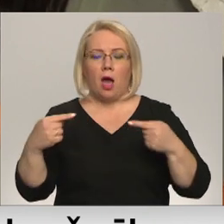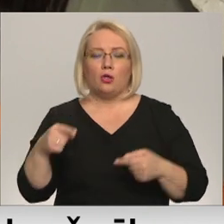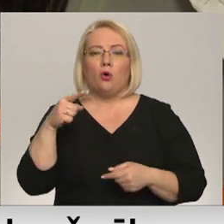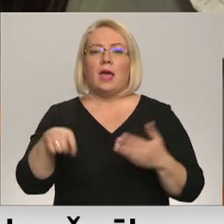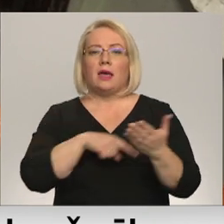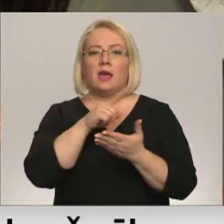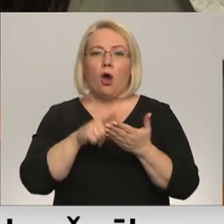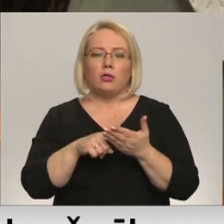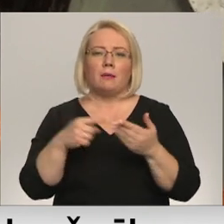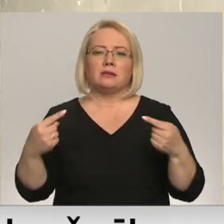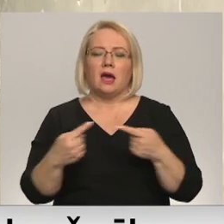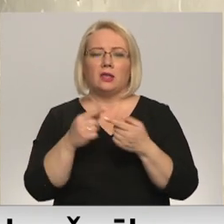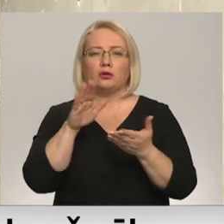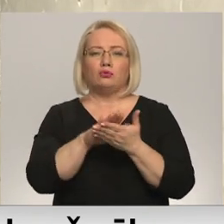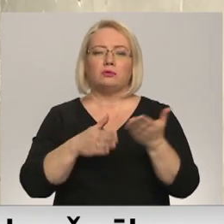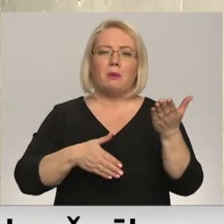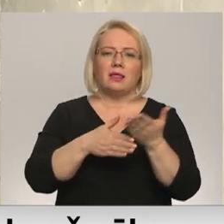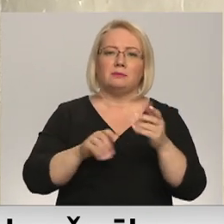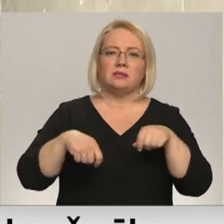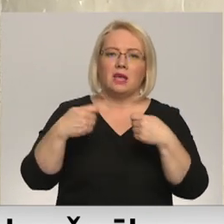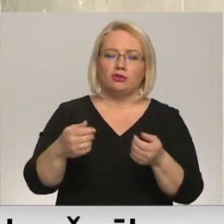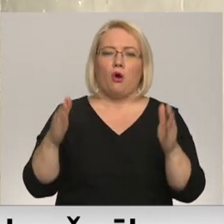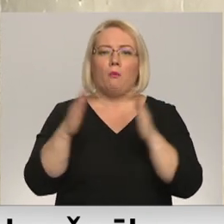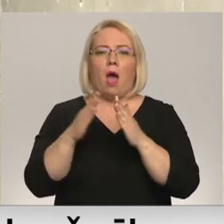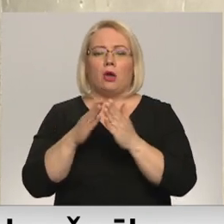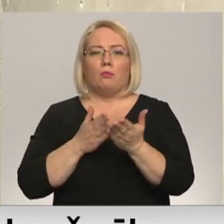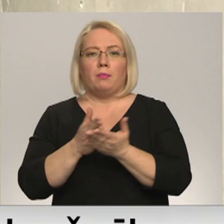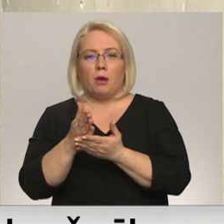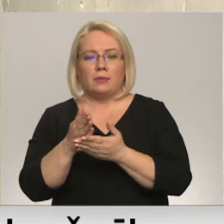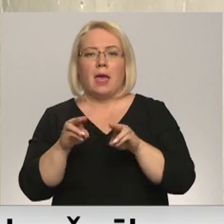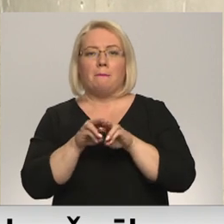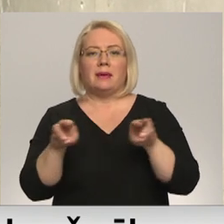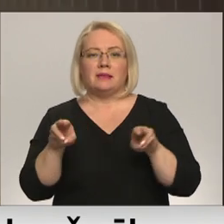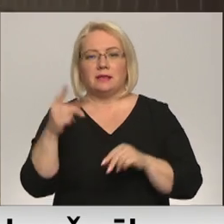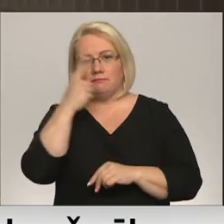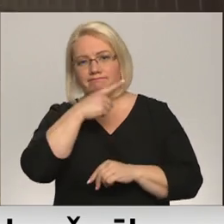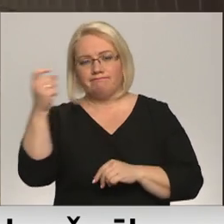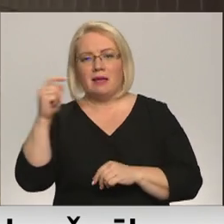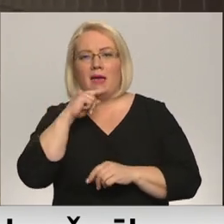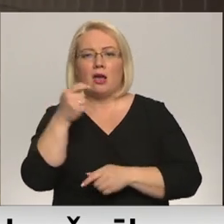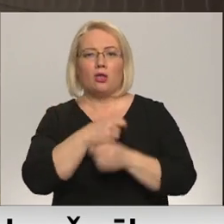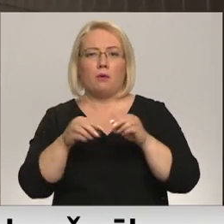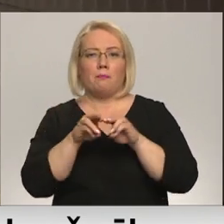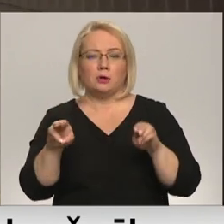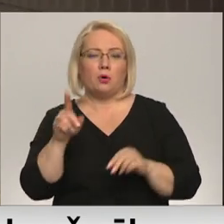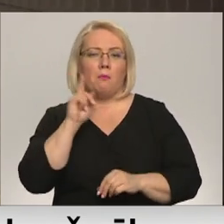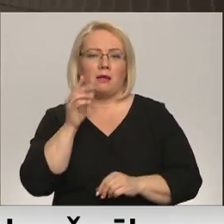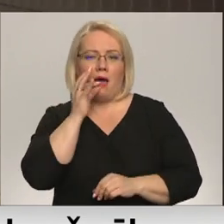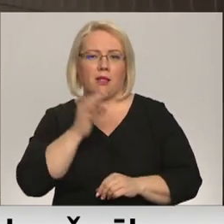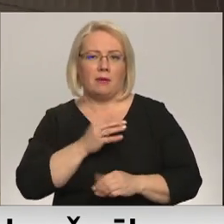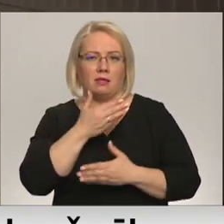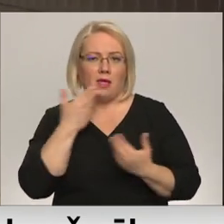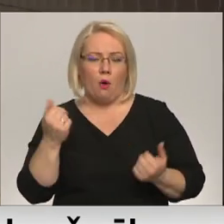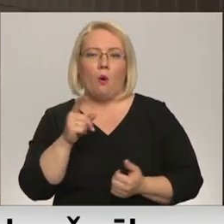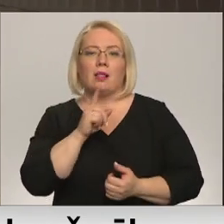attiecas uz palīdzības sniegšanu un mājokļu kvalitāti un pieejamību, ministrija ziņos ekonomikas ministrijai. Pagaidām atbilžu nav. Arī Liepājas doma vēl nav lēmusi par